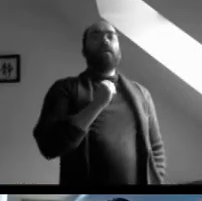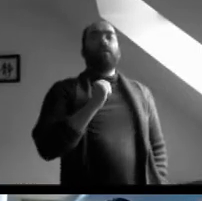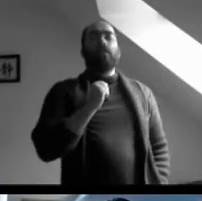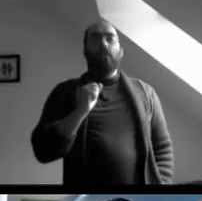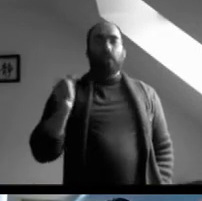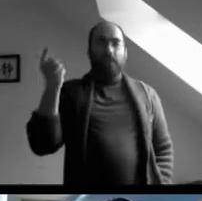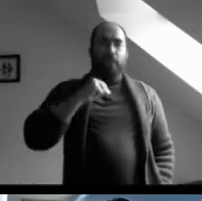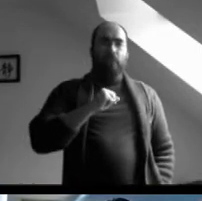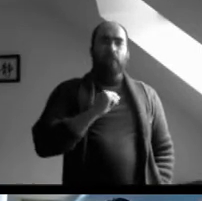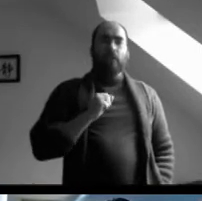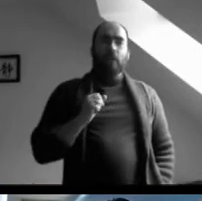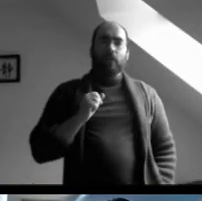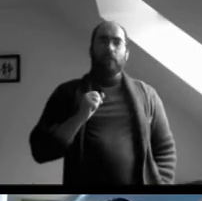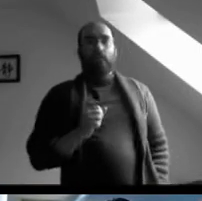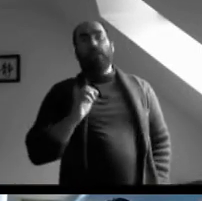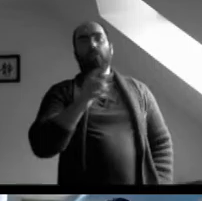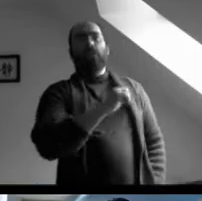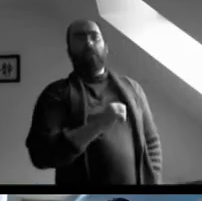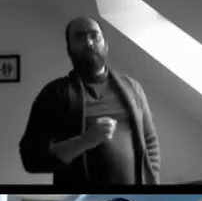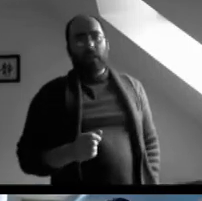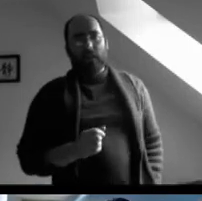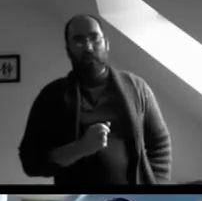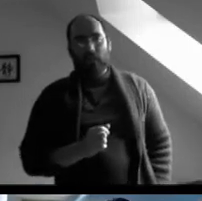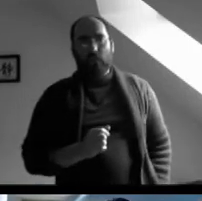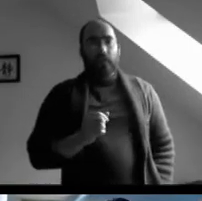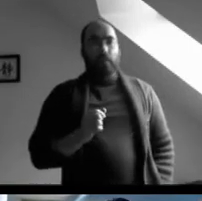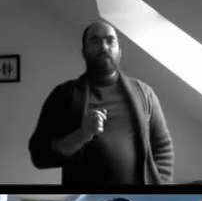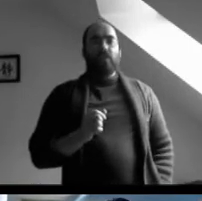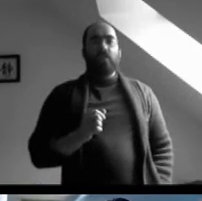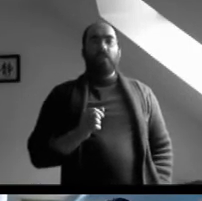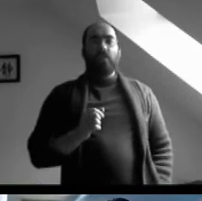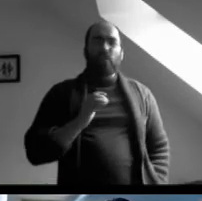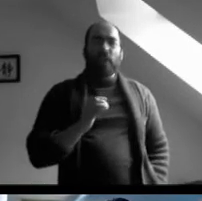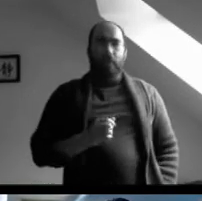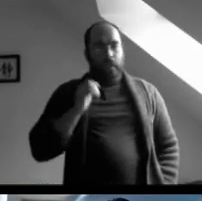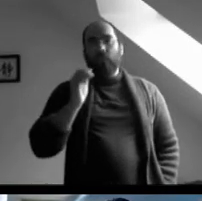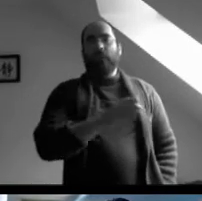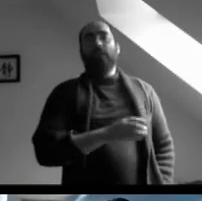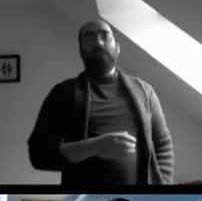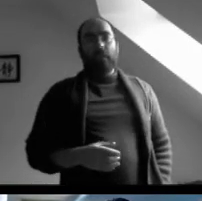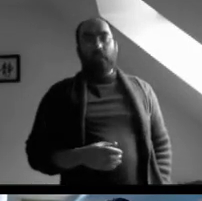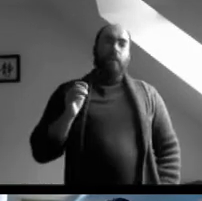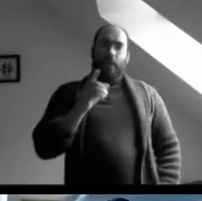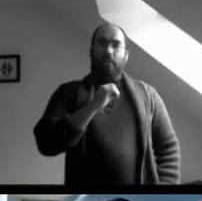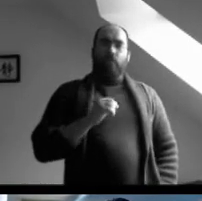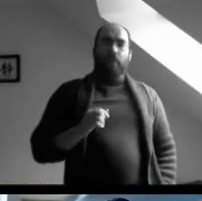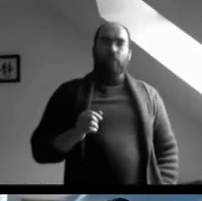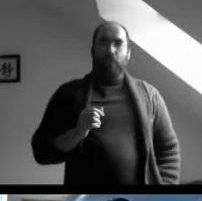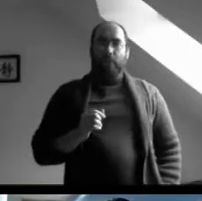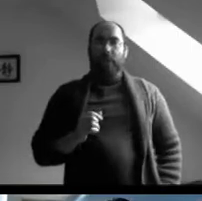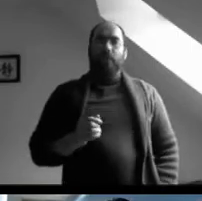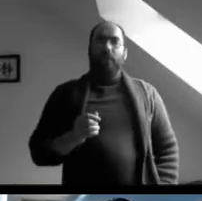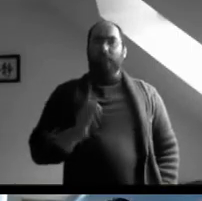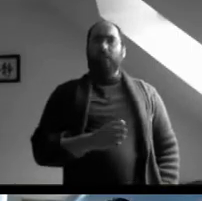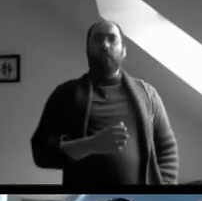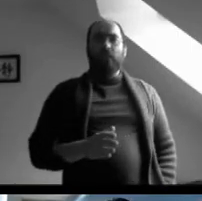d'un temps où les images faisaient encore sens, et où le spectacle était issu d'un processus naturel, et non d'un ordinateur. Last Train to